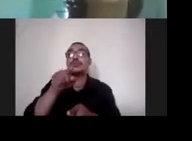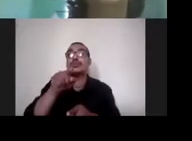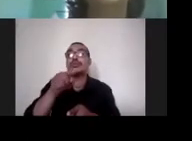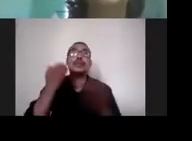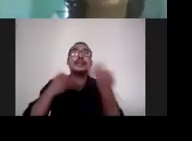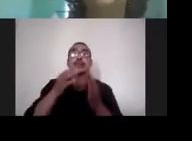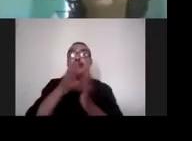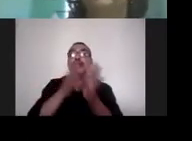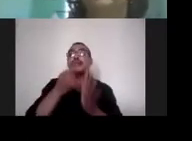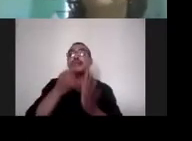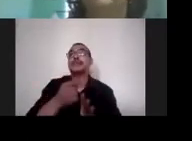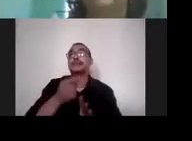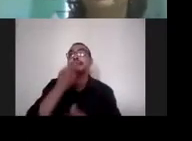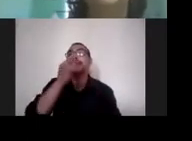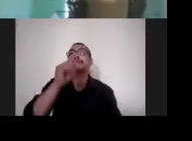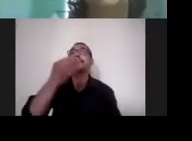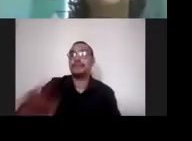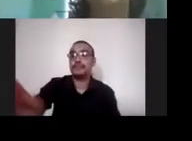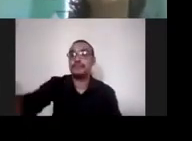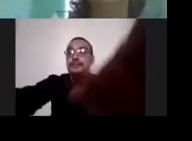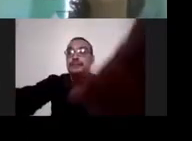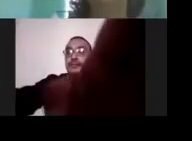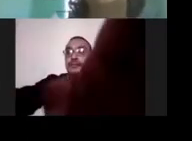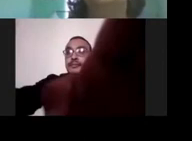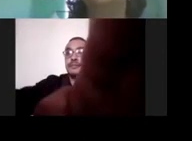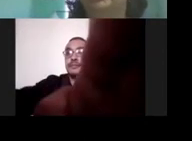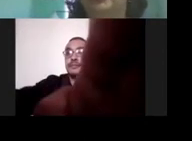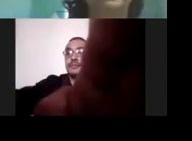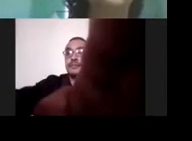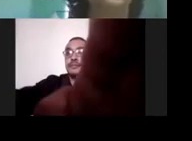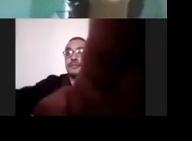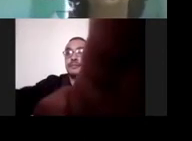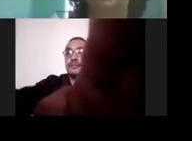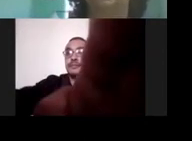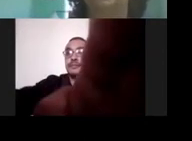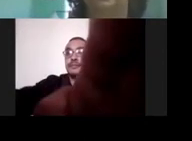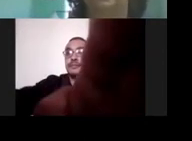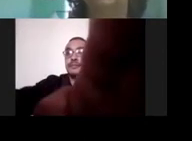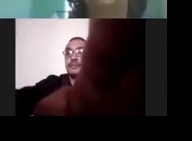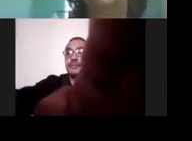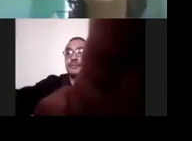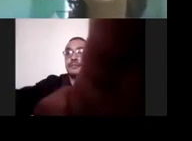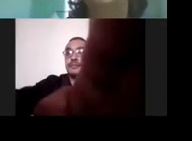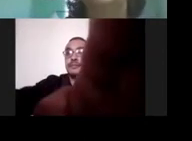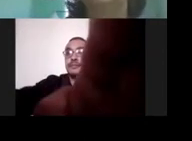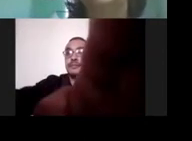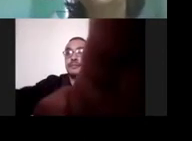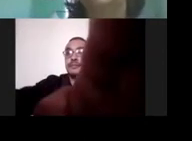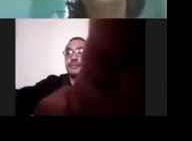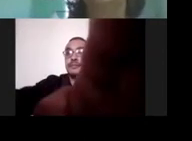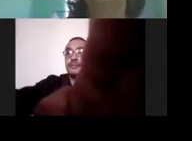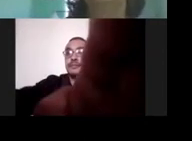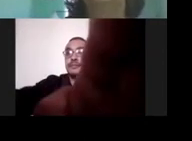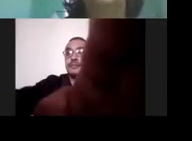हेर्नुपर्ने हुन्छ अब के गर्ने त यदि मलाई हिंसा परेको जस्तो लागेछ भने सहयोग खोज्ने कसले सहयोग गर्न सक्छ